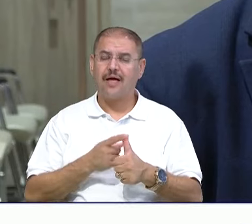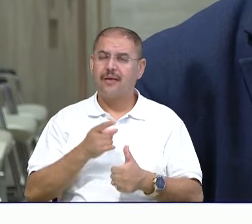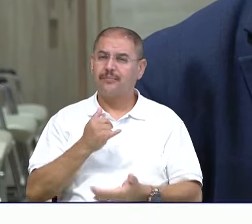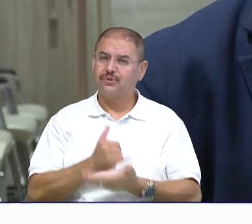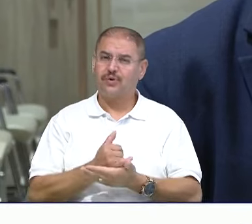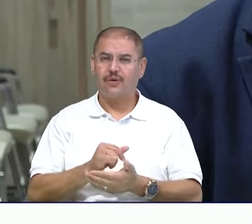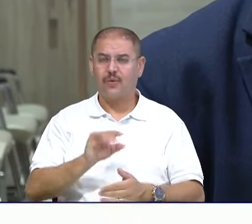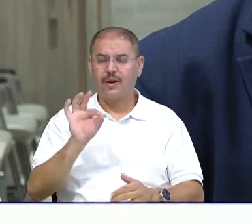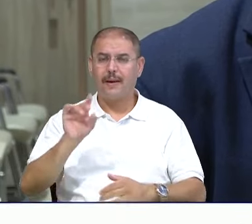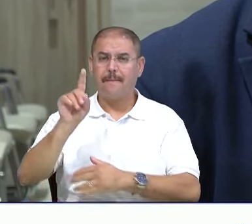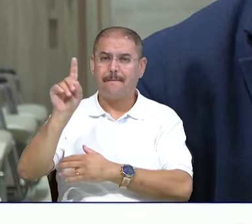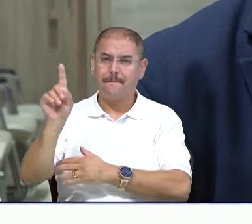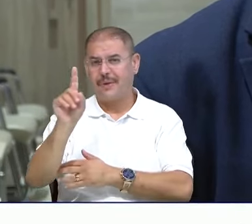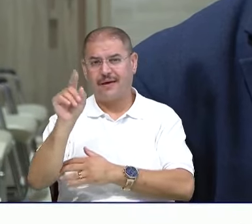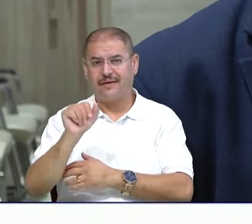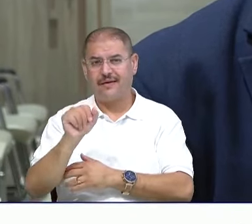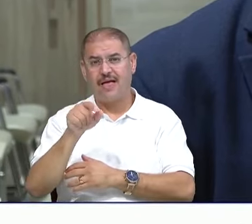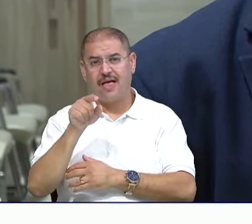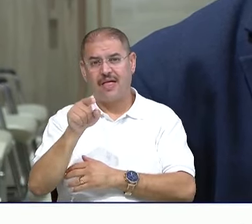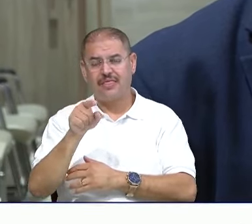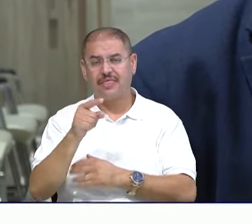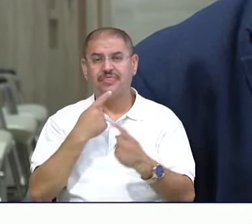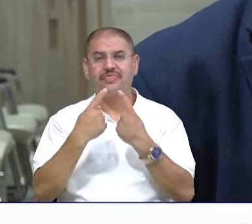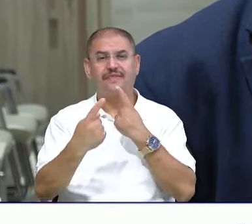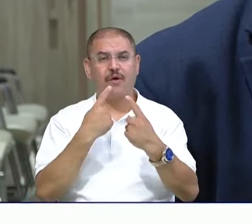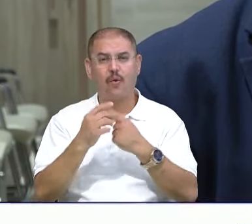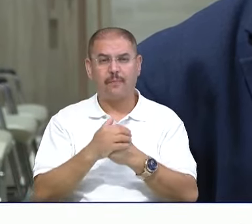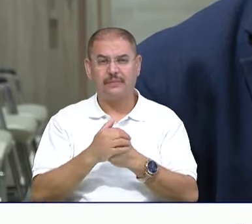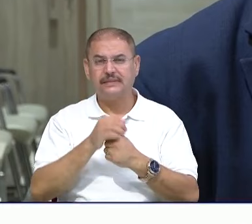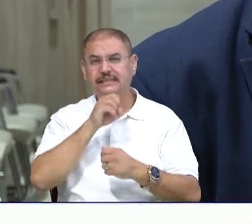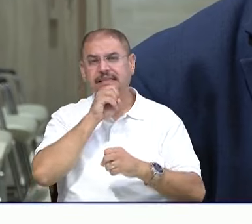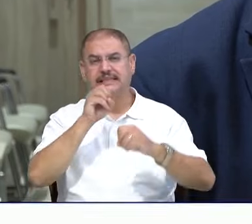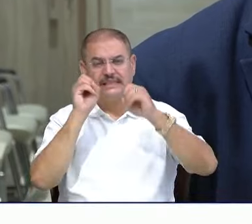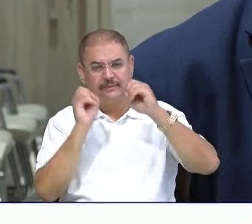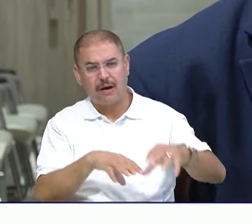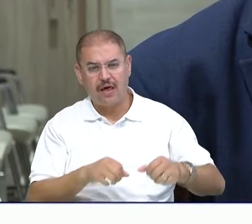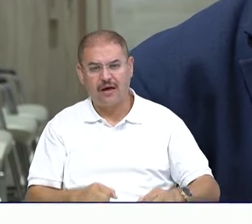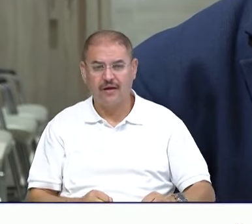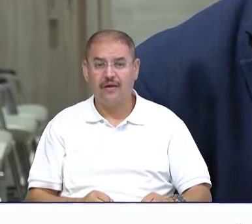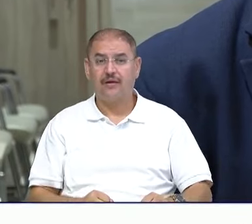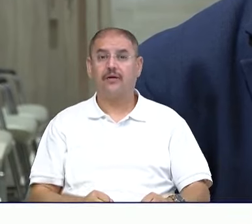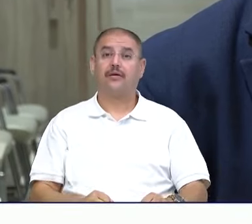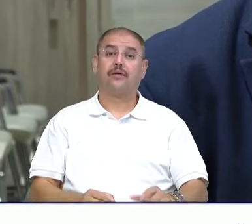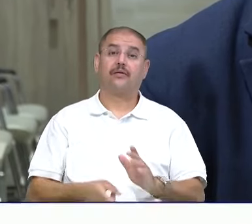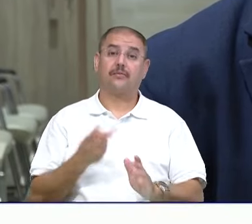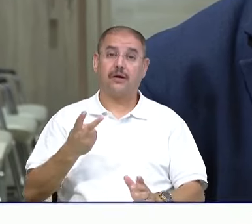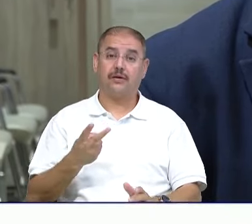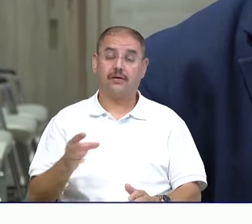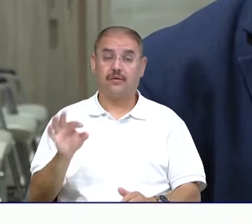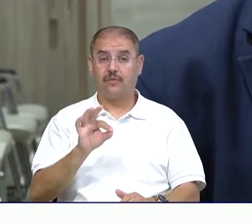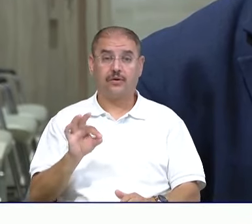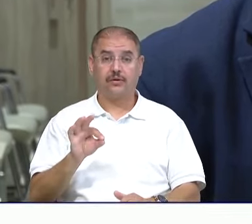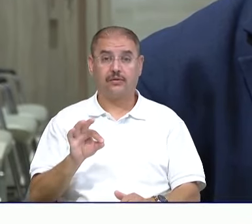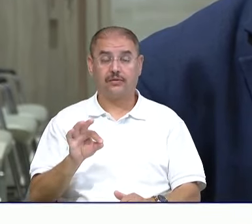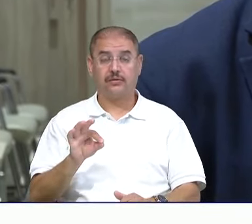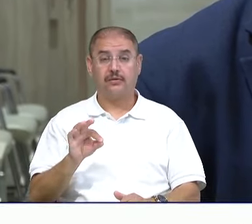المناسب كما تتضمن مذكره تفاهم ما يخص النفايات الخطره المتولده من مختبرات القوات المسلحه